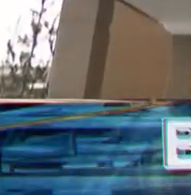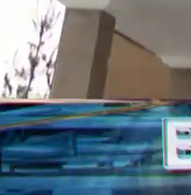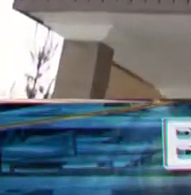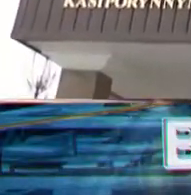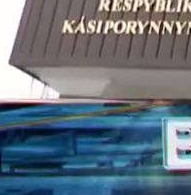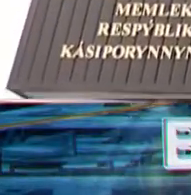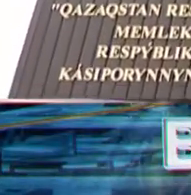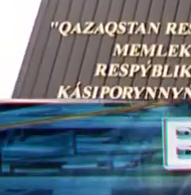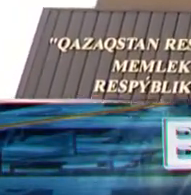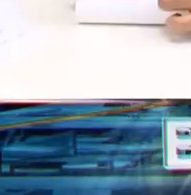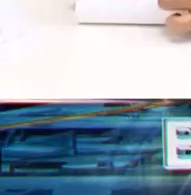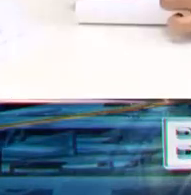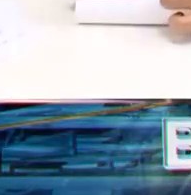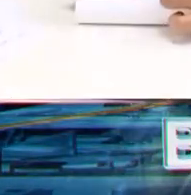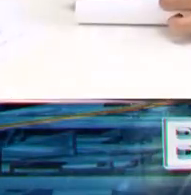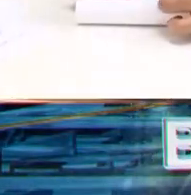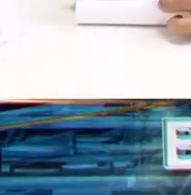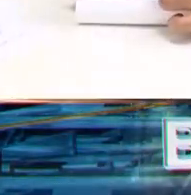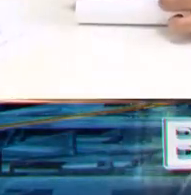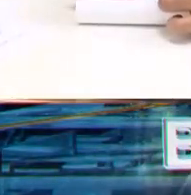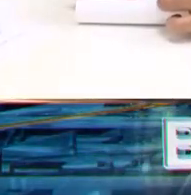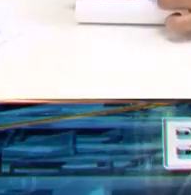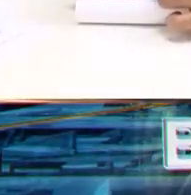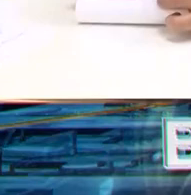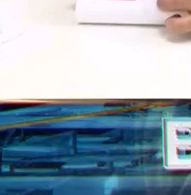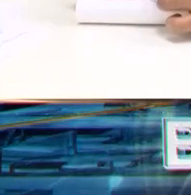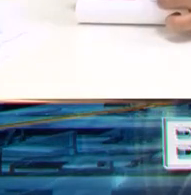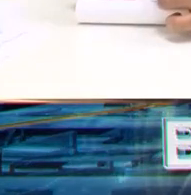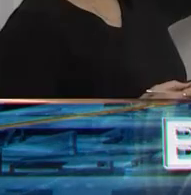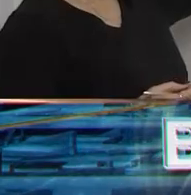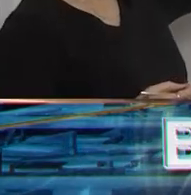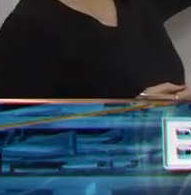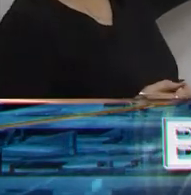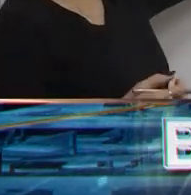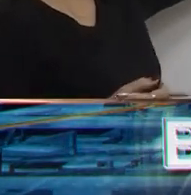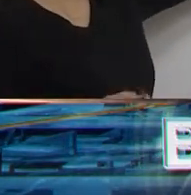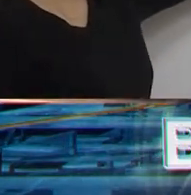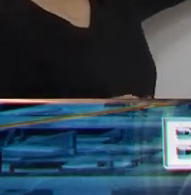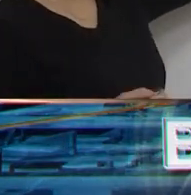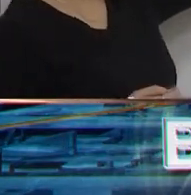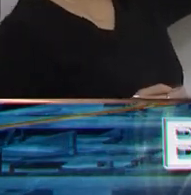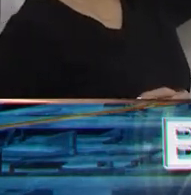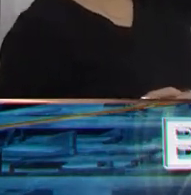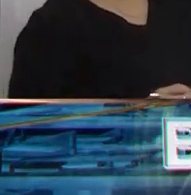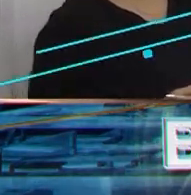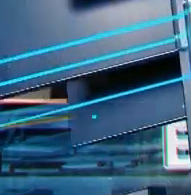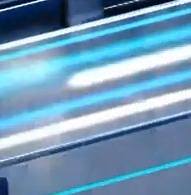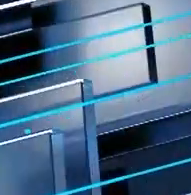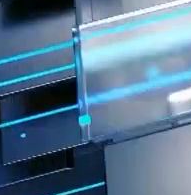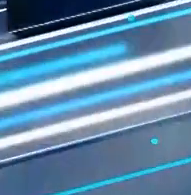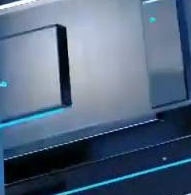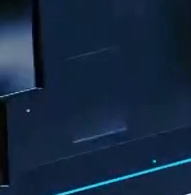Жергілікті бюджет қолдауымен биыл 14 қызметкер мемлекеттік басқару академиясының магистратурасына грантқа түсті.